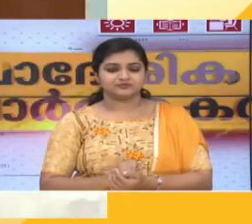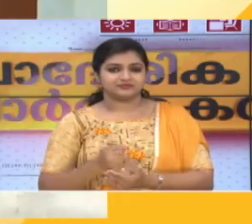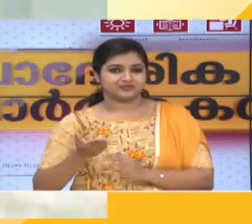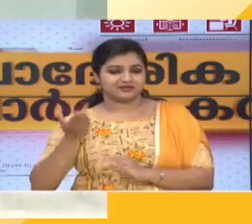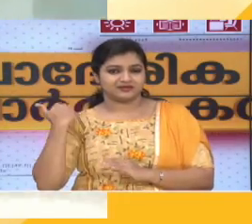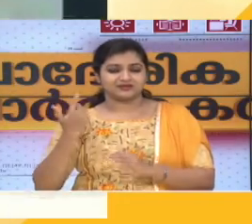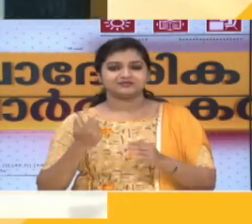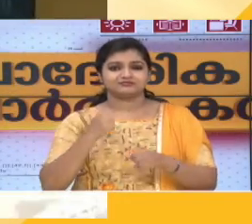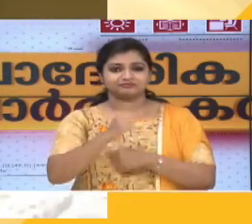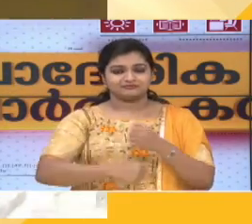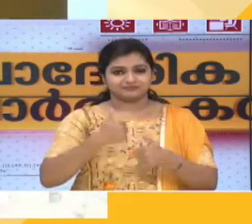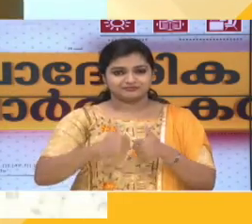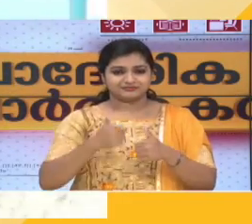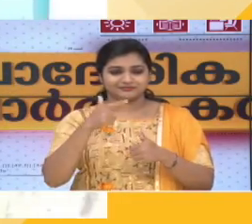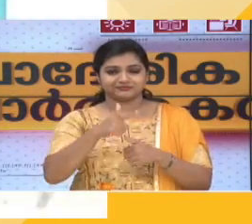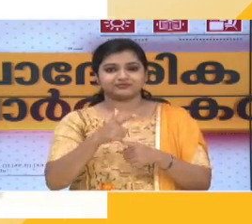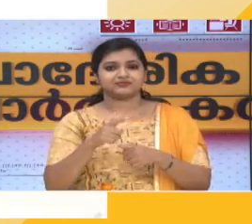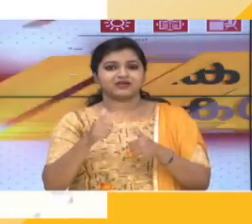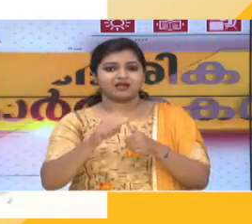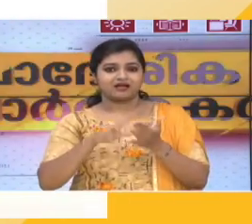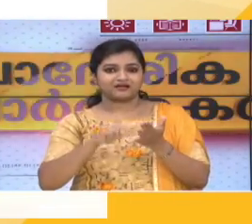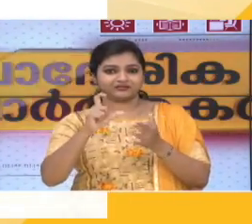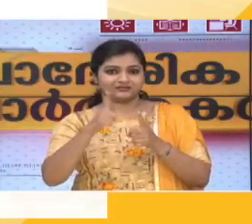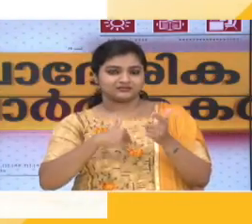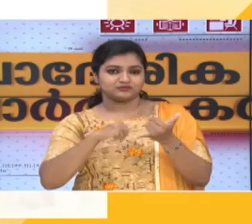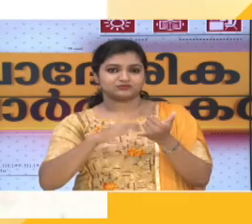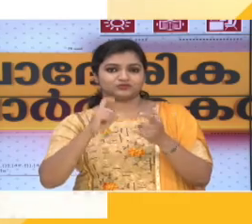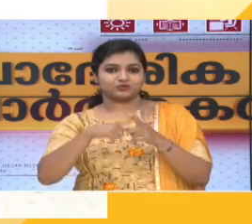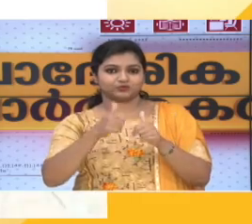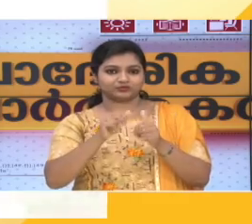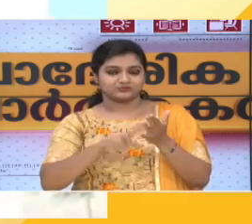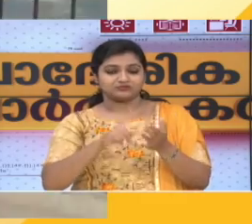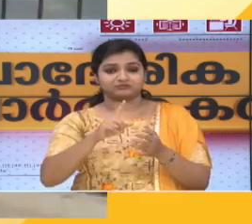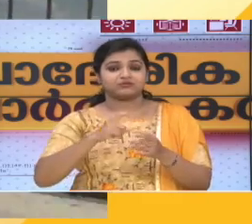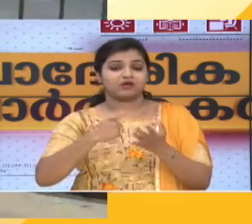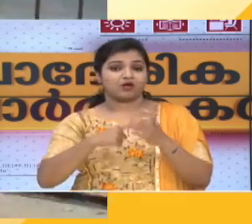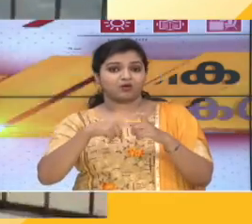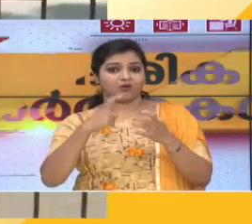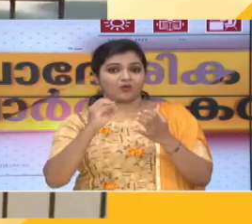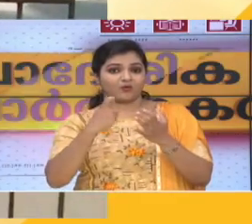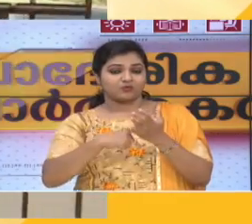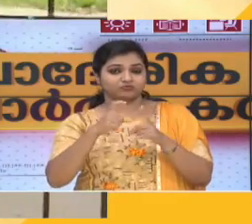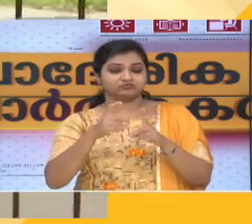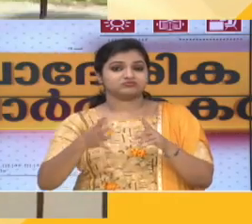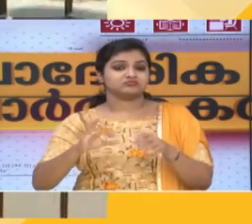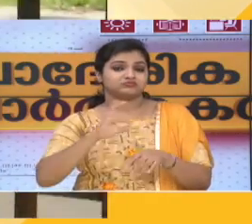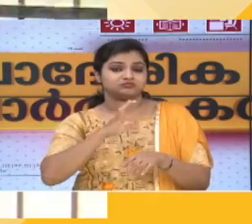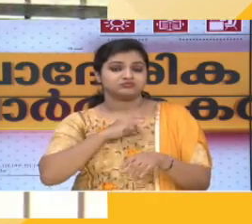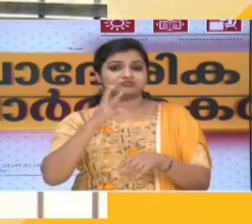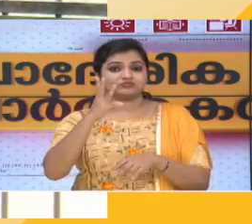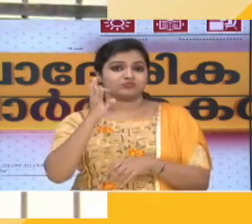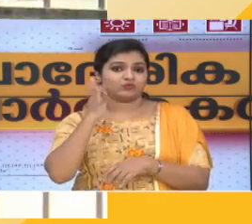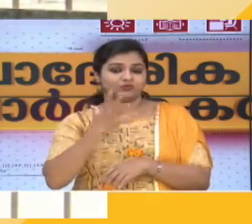ഇക്കഴിഞ്ഞ കായികമേളയിലെ മിന്നും താരമാണ് ആൻസി സോജൻ. റെക്കോർഡോടെ നേടിയത് 3 സ്വർണമെഡലുകൾ. ആൻസിയുടെ സ്കൂളിൽ പക്ഷേ ഒരു കായിക